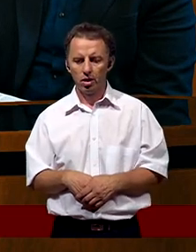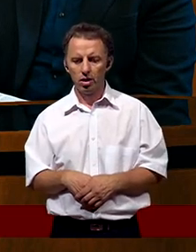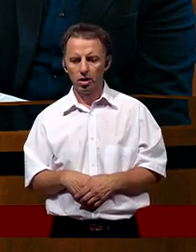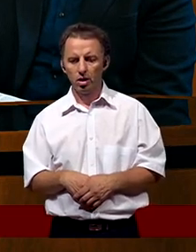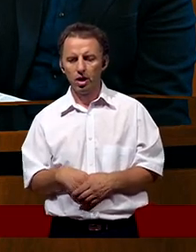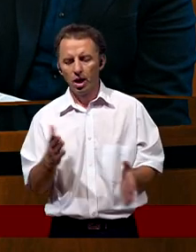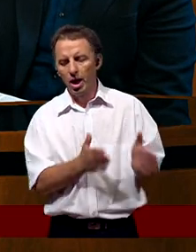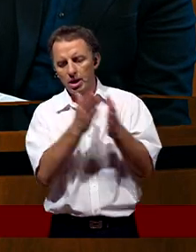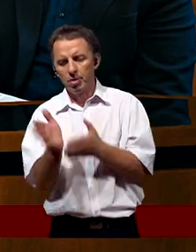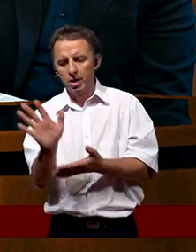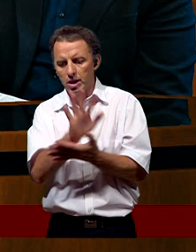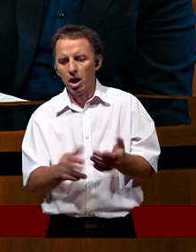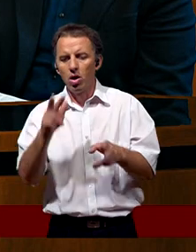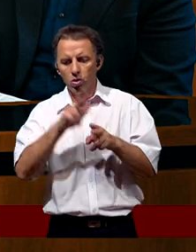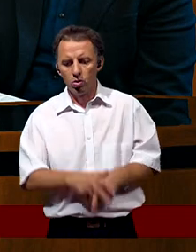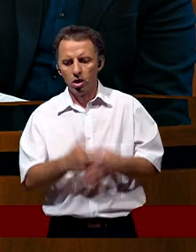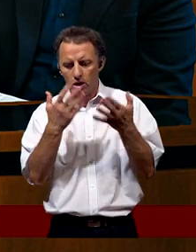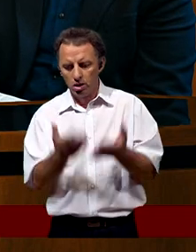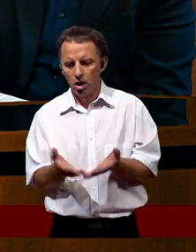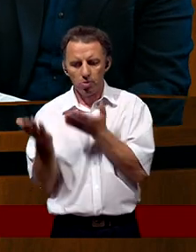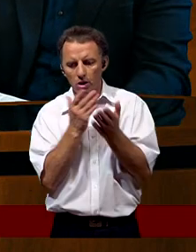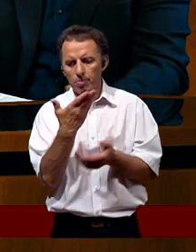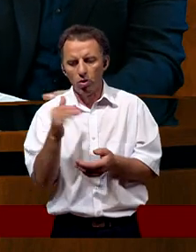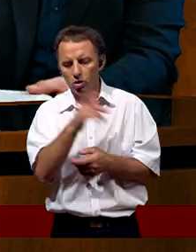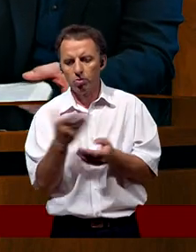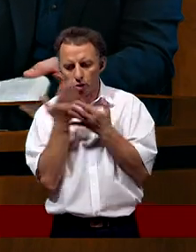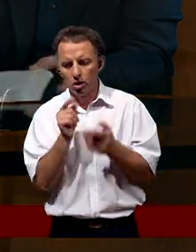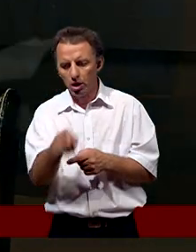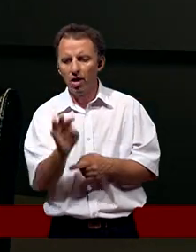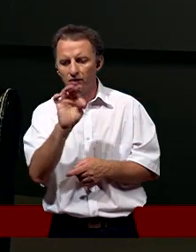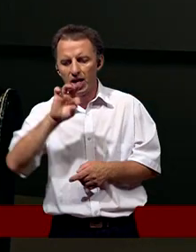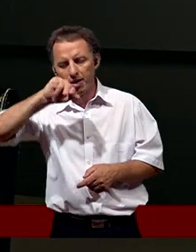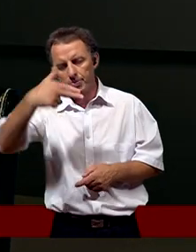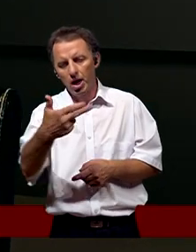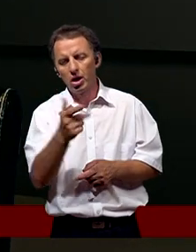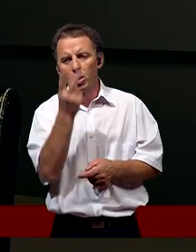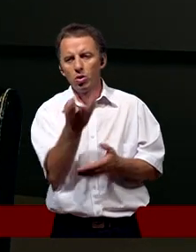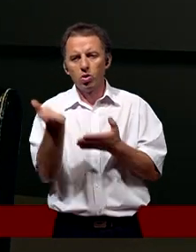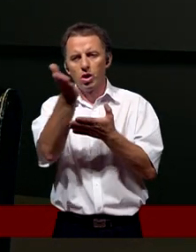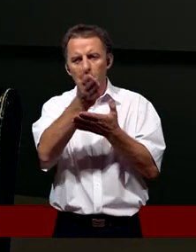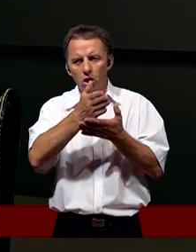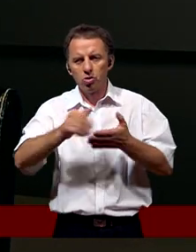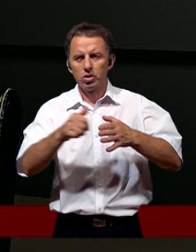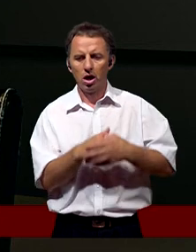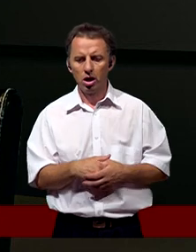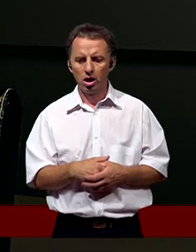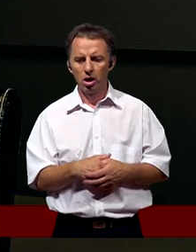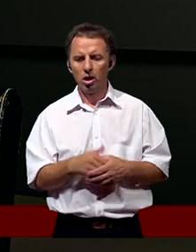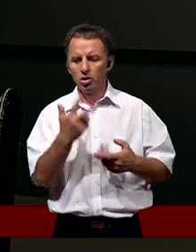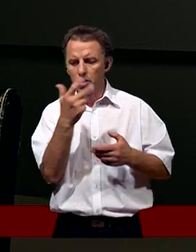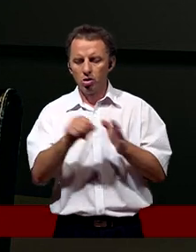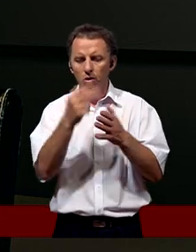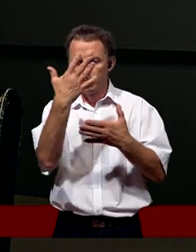Teraz mamy następny tekst, który chciałbym, może Małgosia, byś przeczytała ten tekst z Filipian, drugi rozdział,